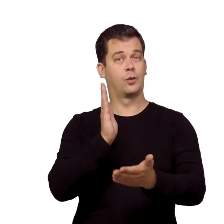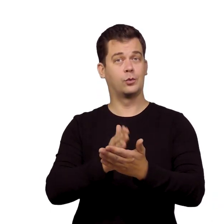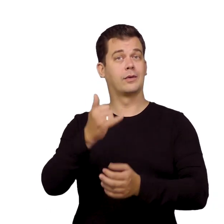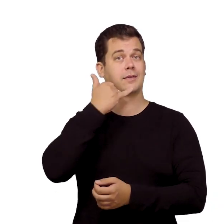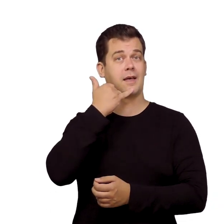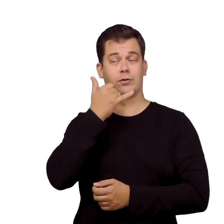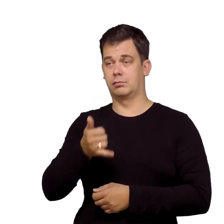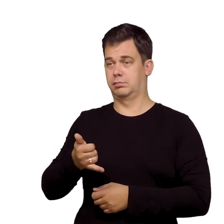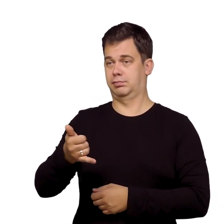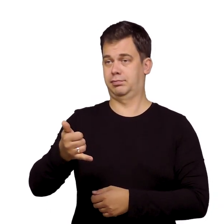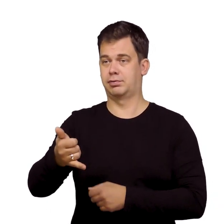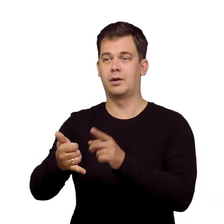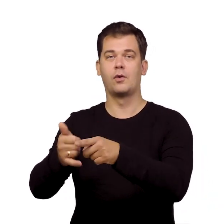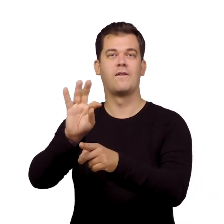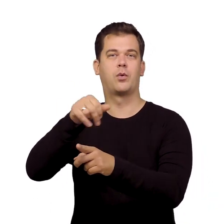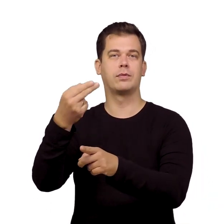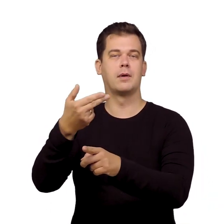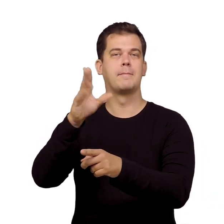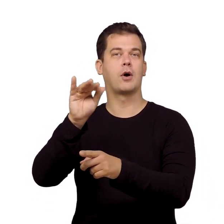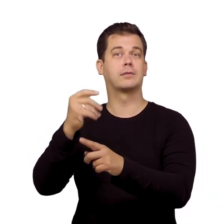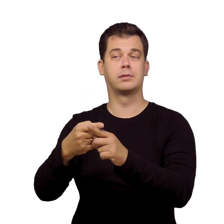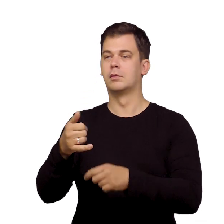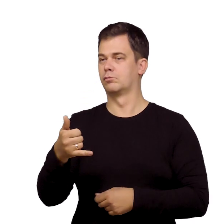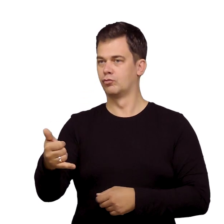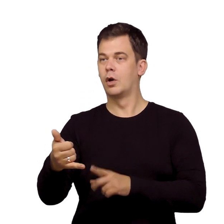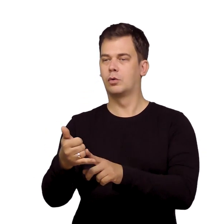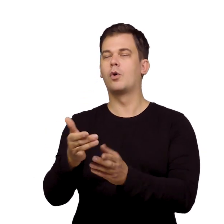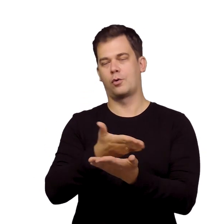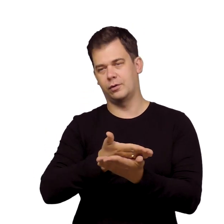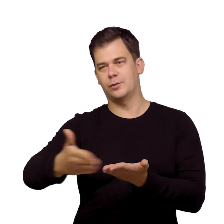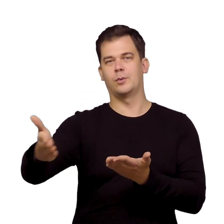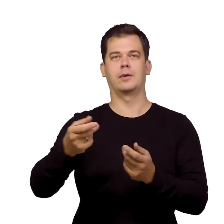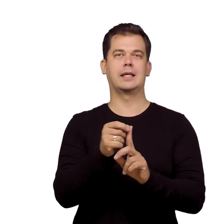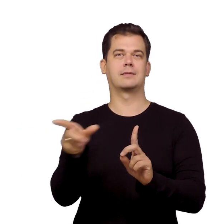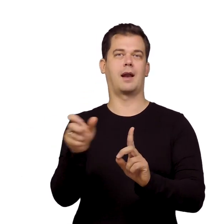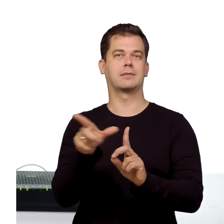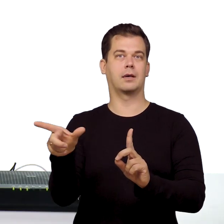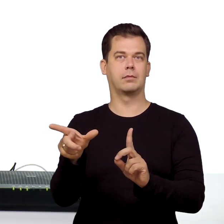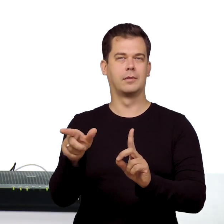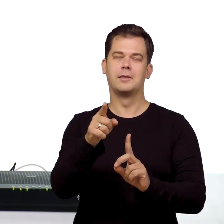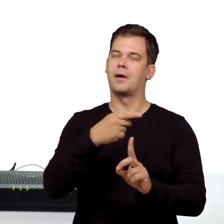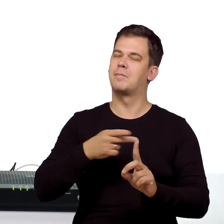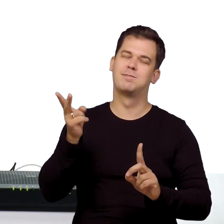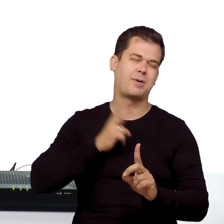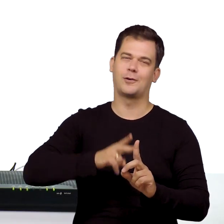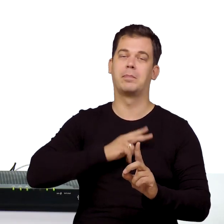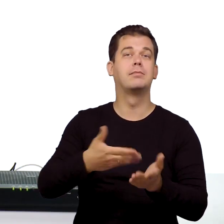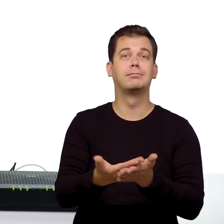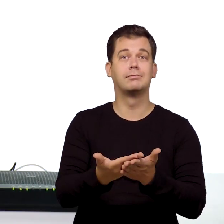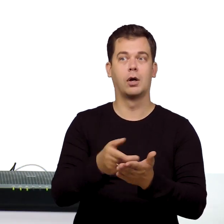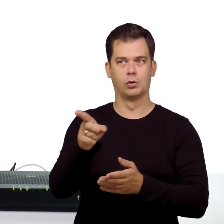Podejdź z telefonem do Fanboxa i w aplikacji wybierz Kontynuuj instalację. I to jest to, co najbardziej mi się